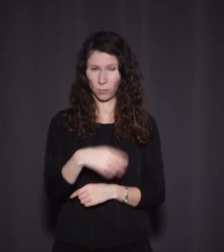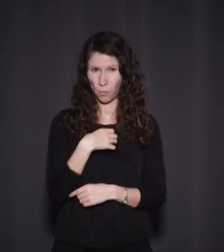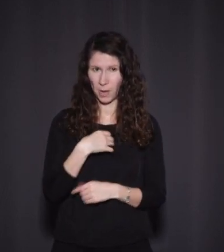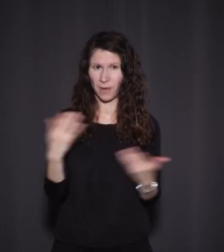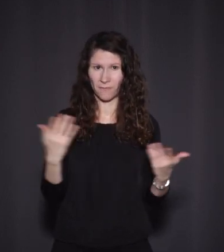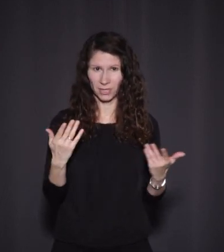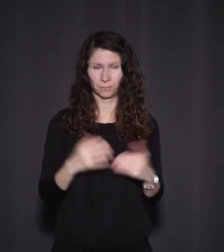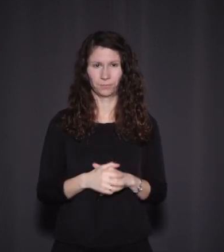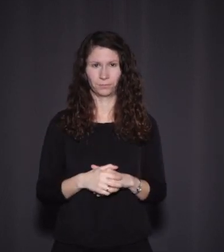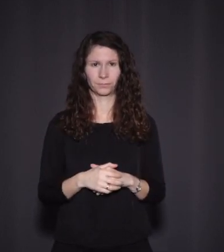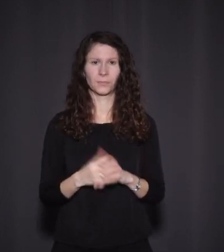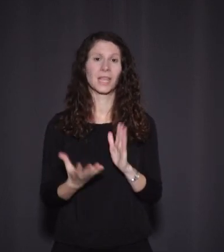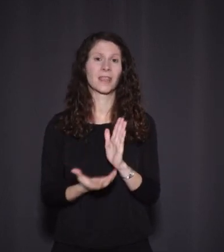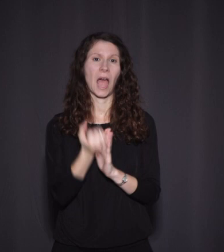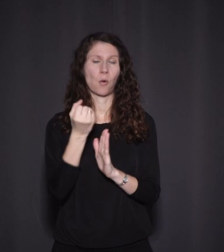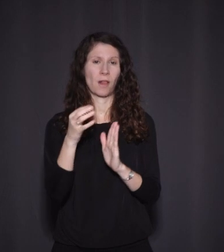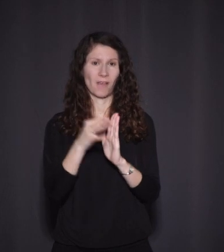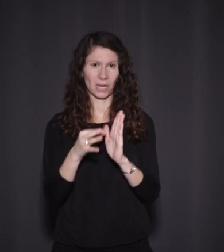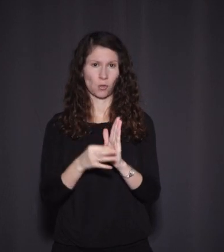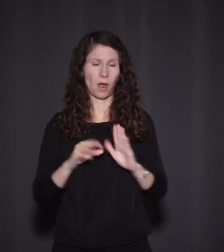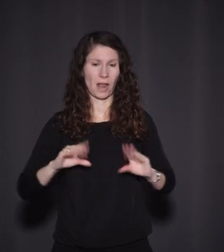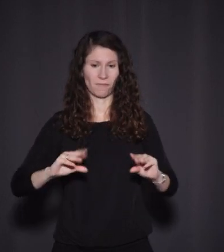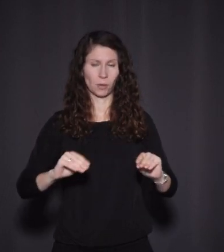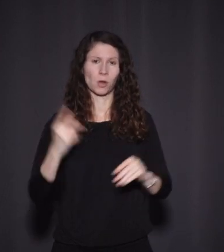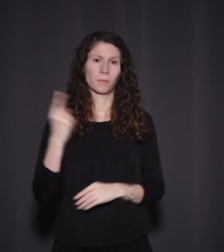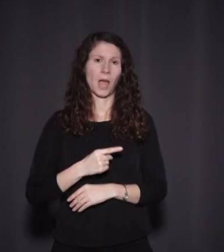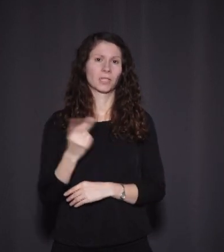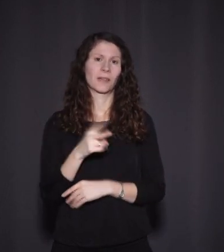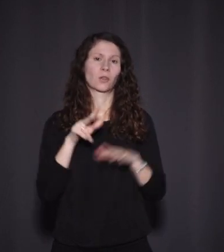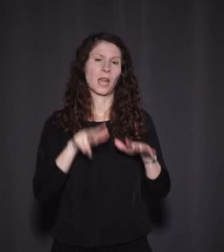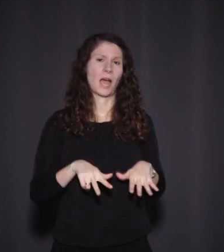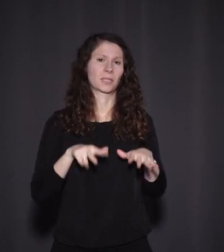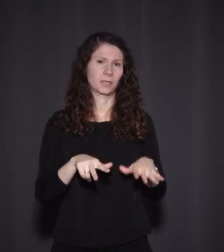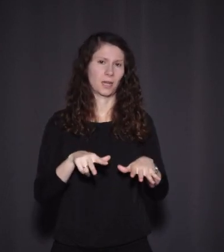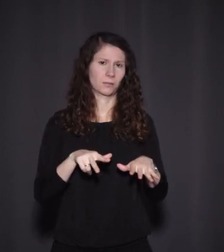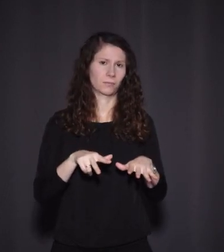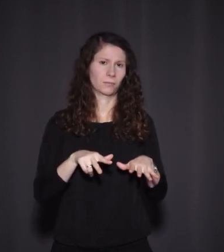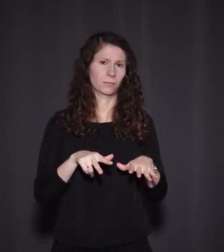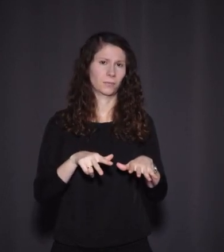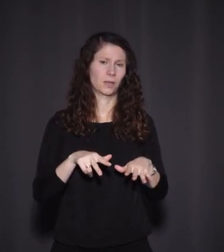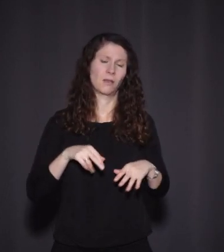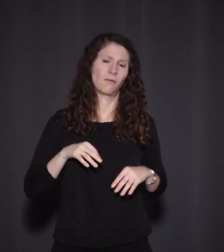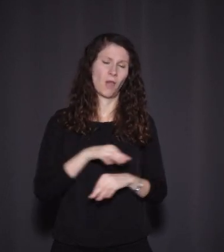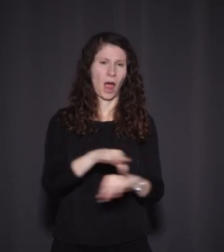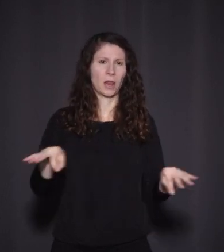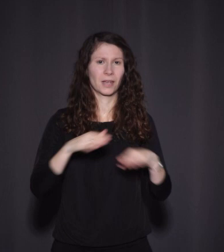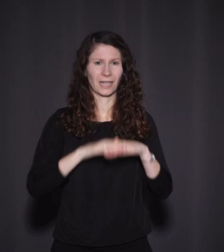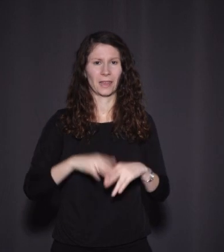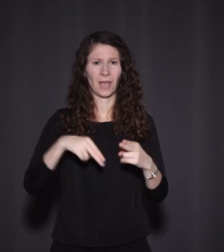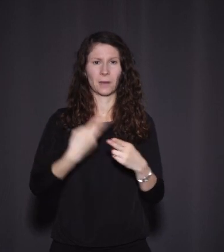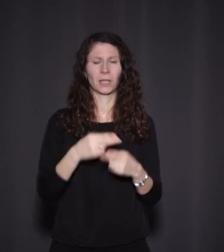die Anwendung des Nachholfaktors im Jahr 2018 für alle Rentenanpassungen bis